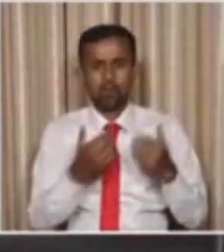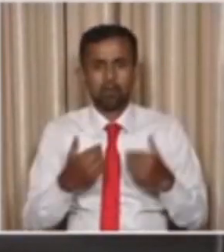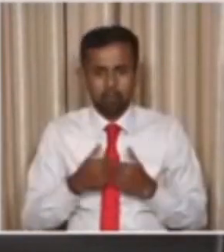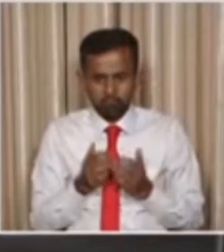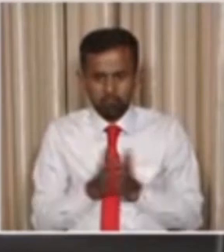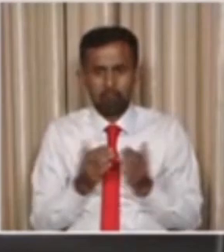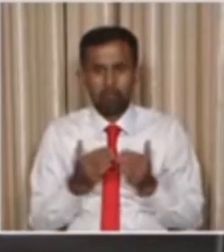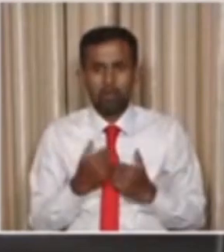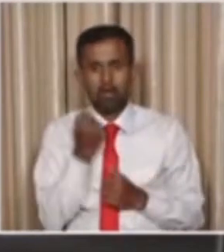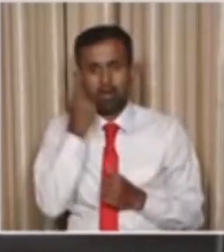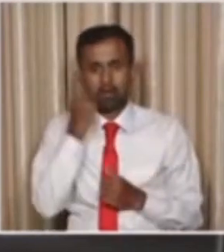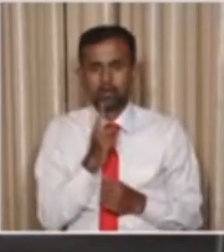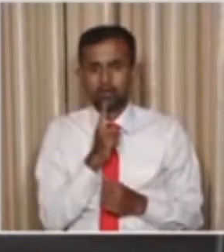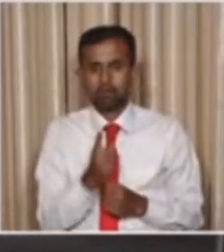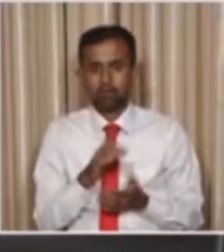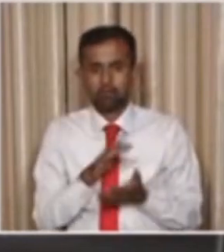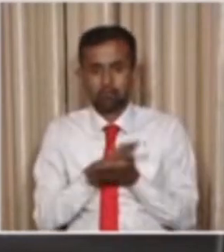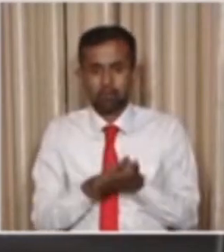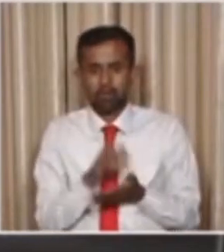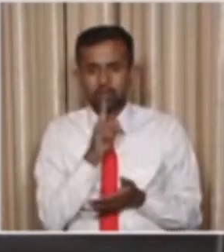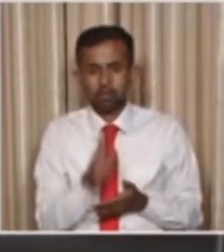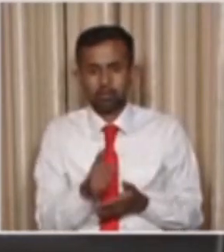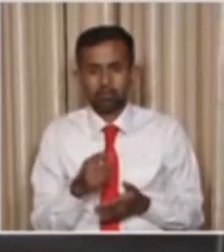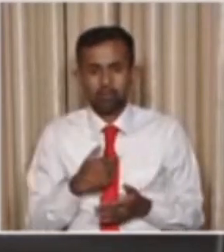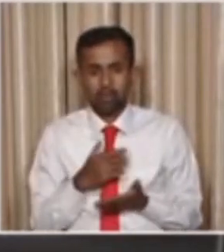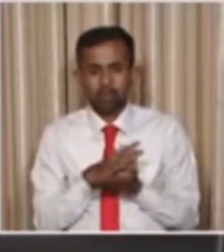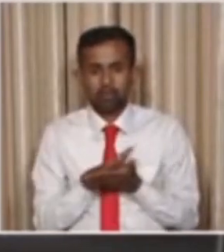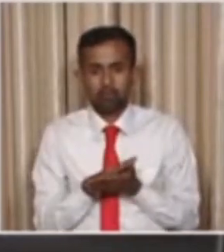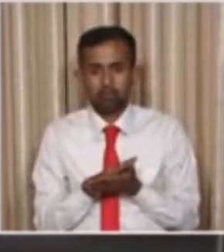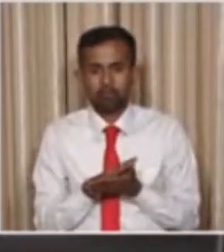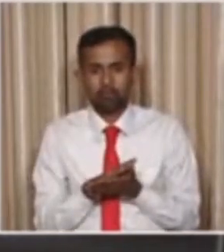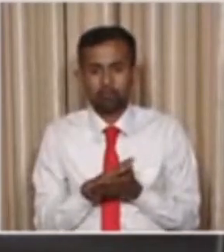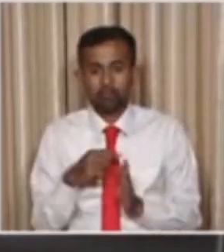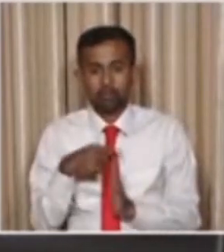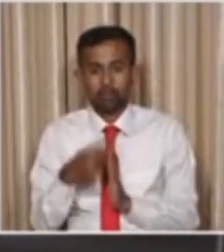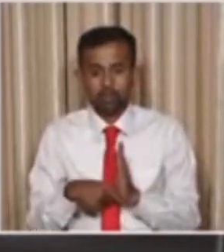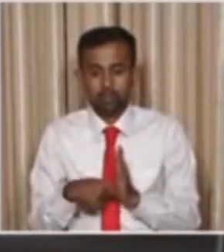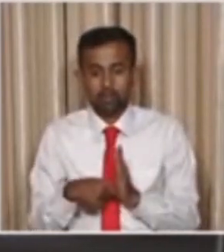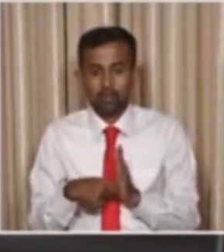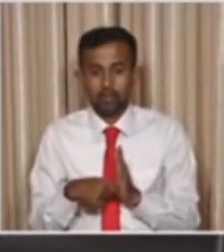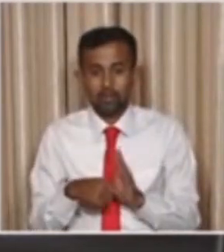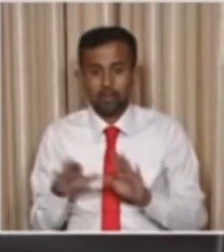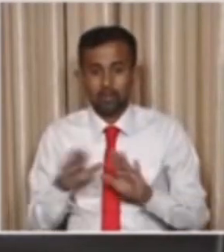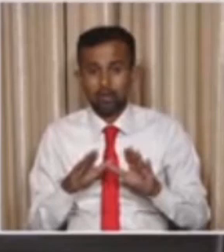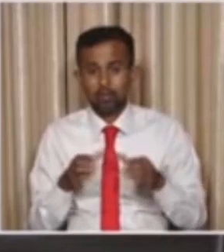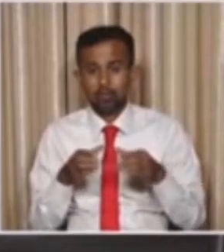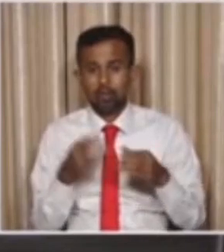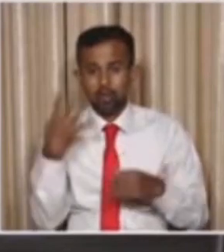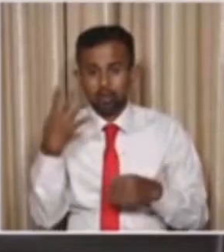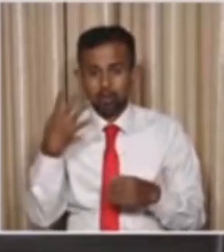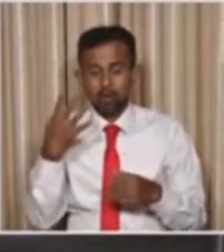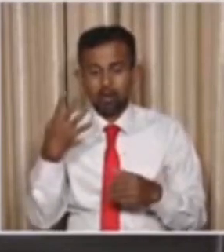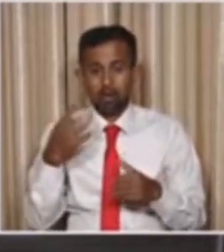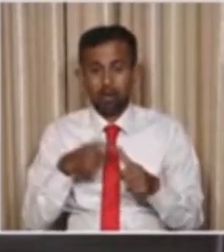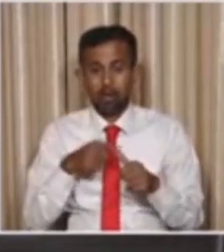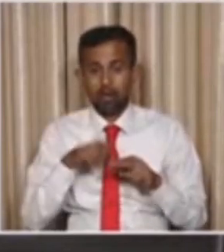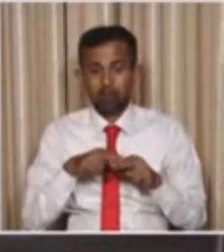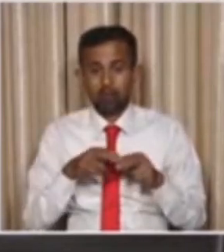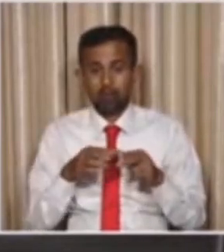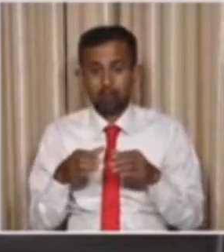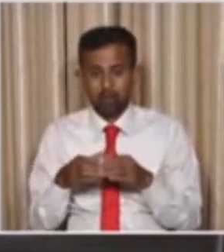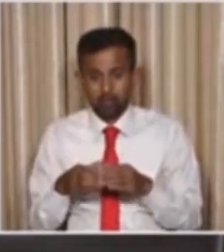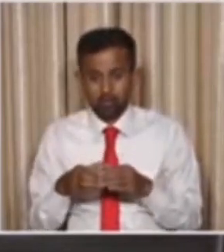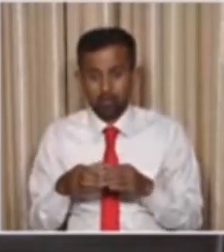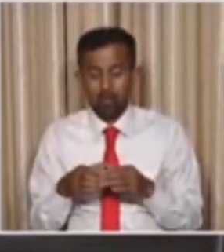मत पक्ष पेहदील मम मगे मत तमें मेरटे कंट्रोलिंग क्लब हतराई एफिलियेटेड क्लब